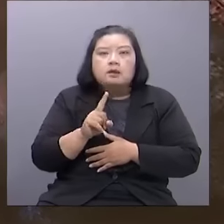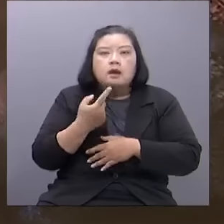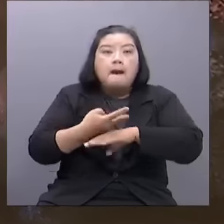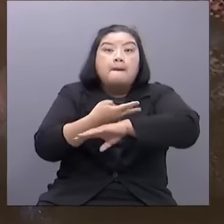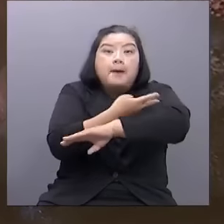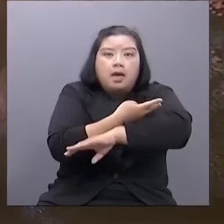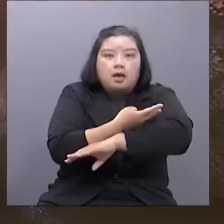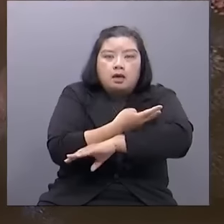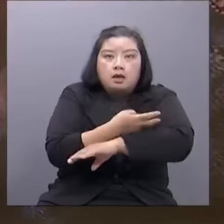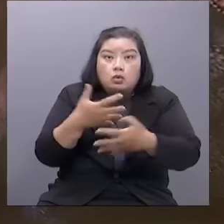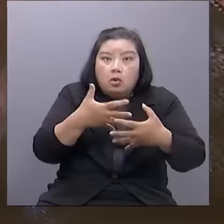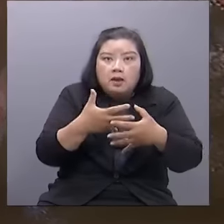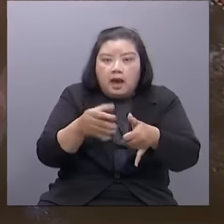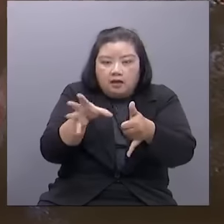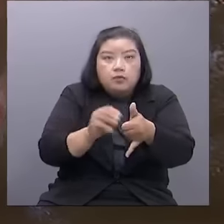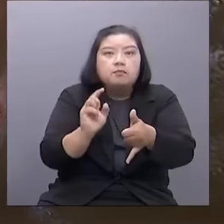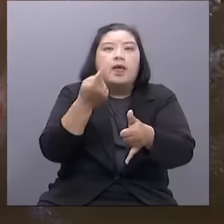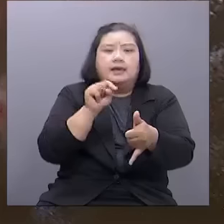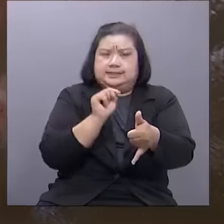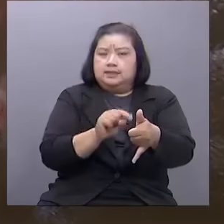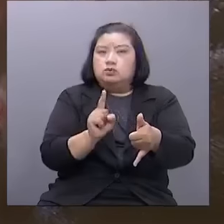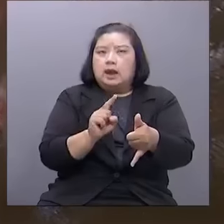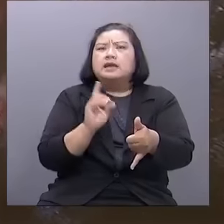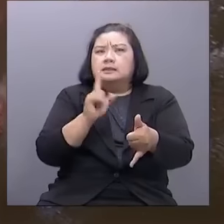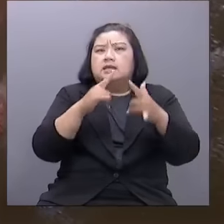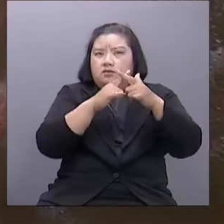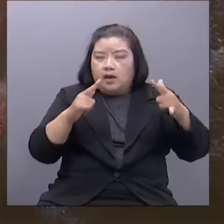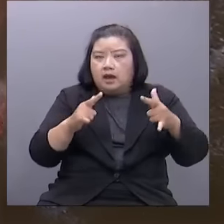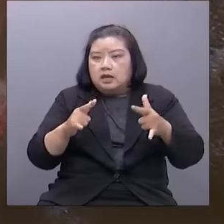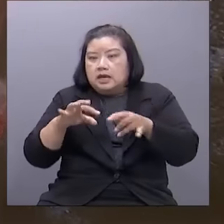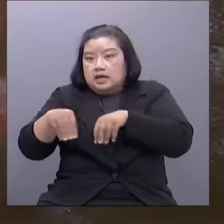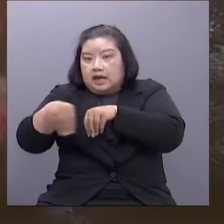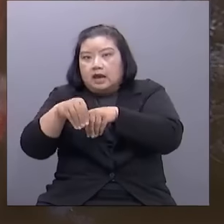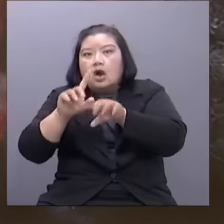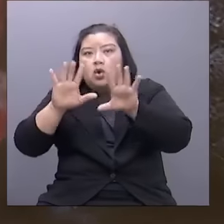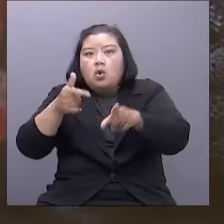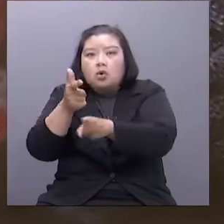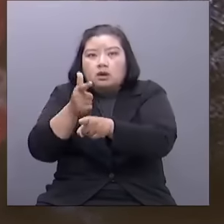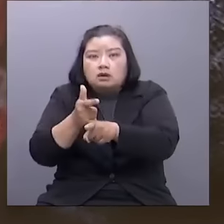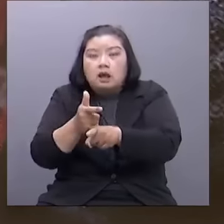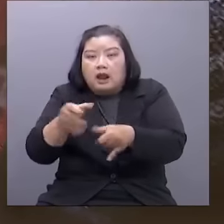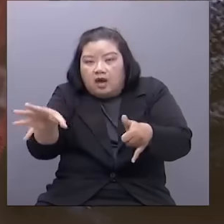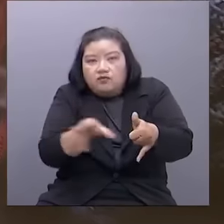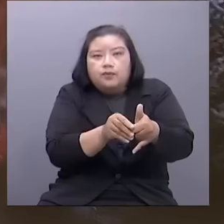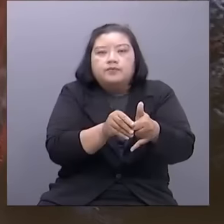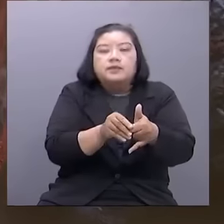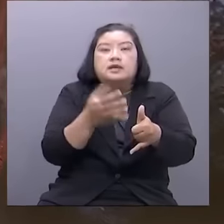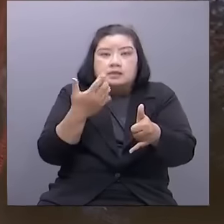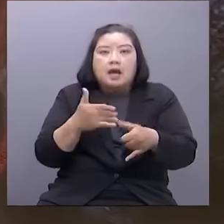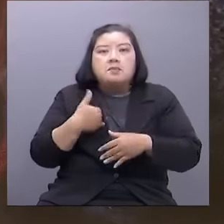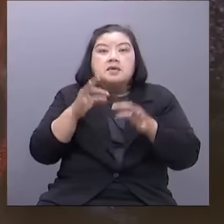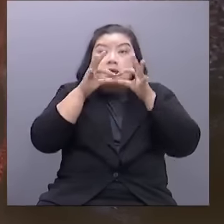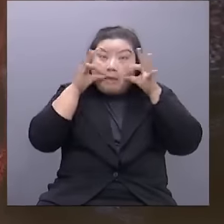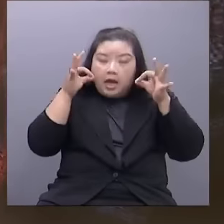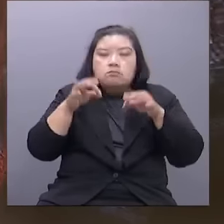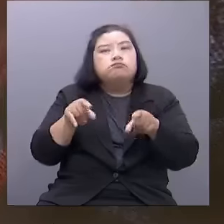ฐนะคะซึ่งแพะตัวดังกล่าวเนี่ยอาศัยอยู่ในฟาร์มสัตว์ปีกที่มีการระบาดของไข้หวัดนกค่ะขณะที่พบแมวติดเชื้อไข้หวัดนกทั้